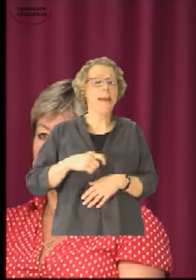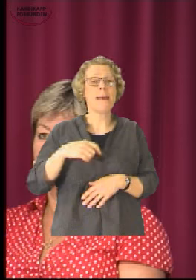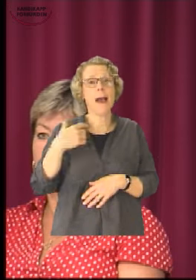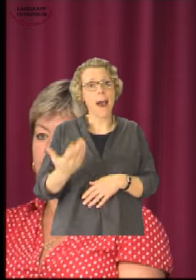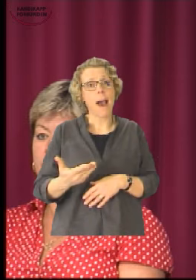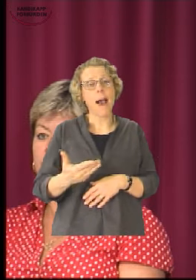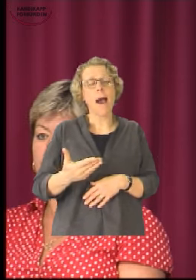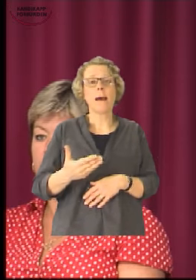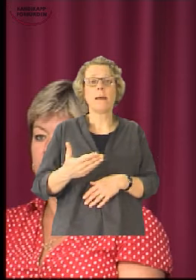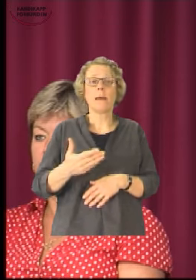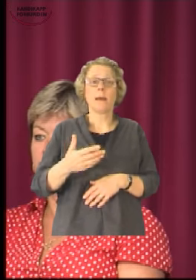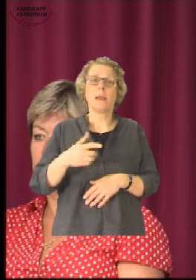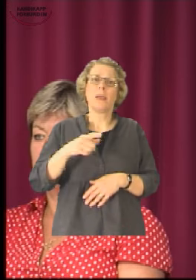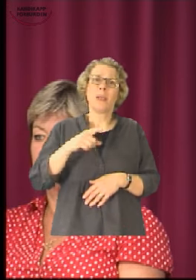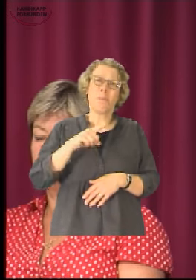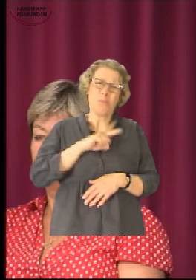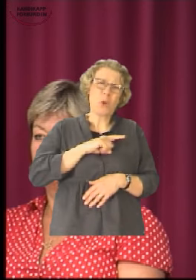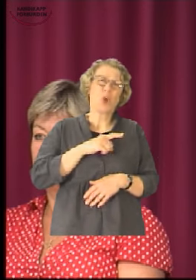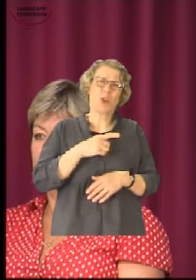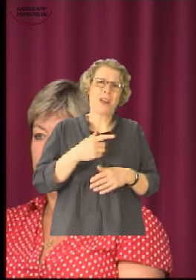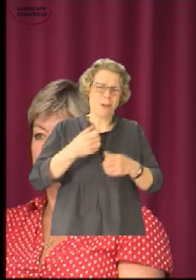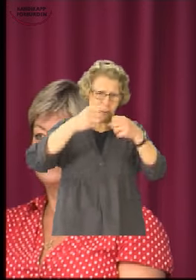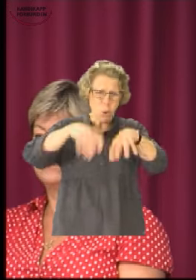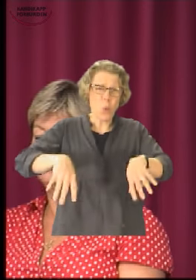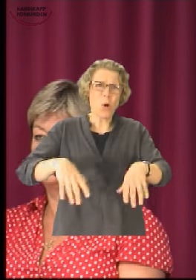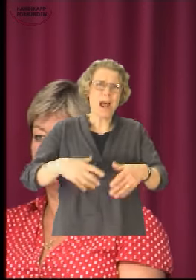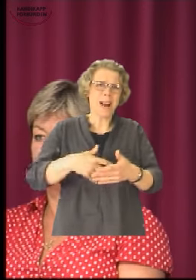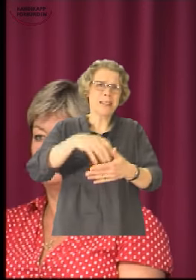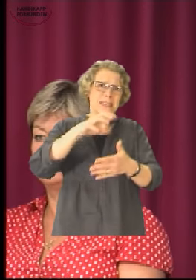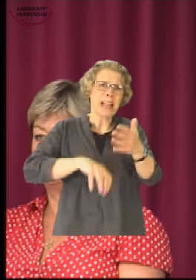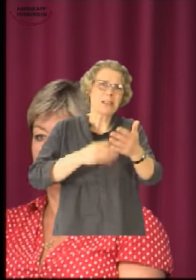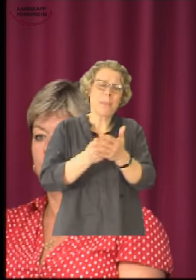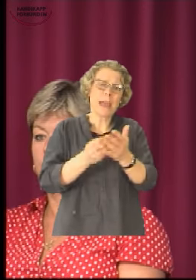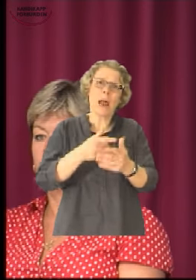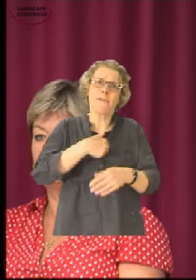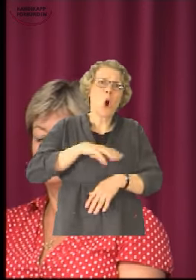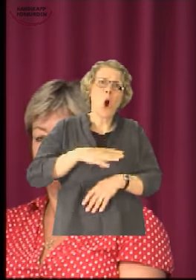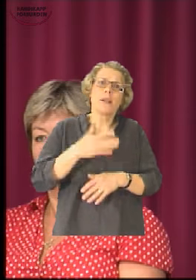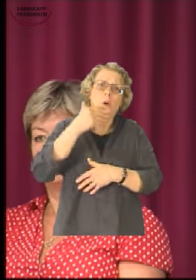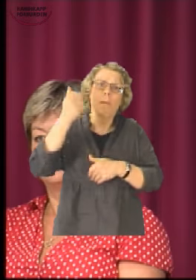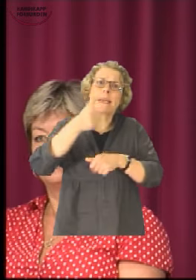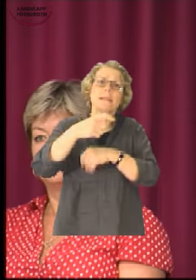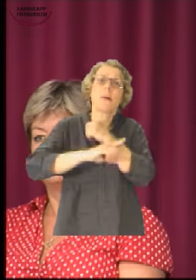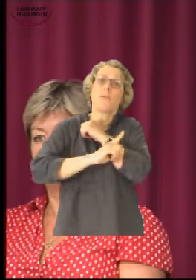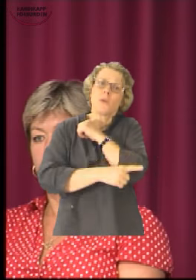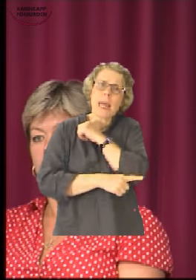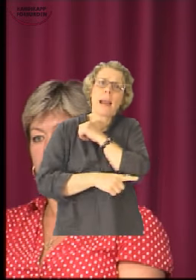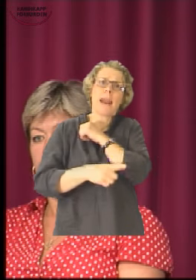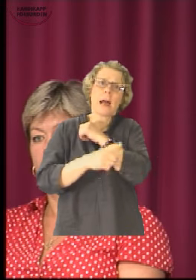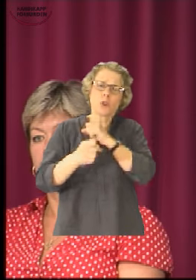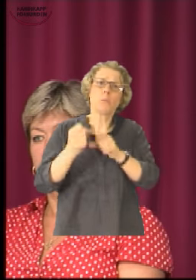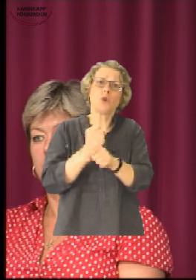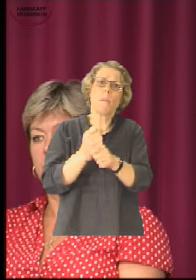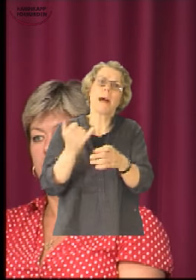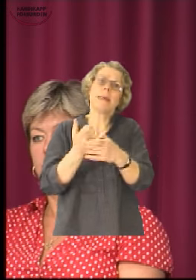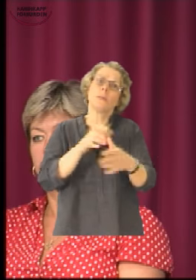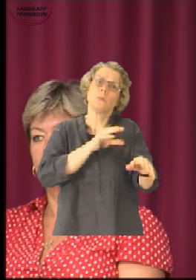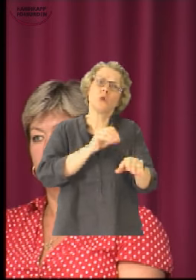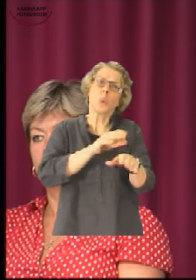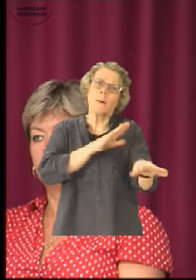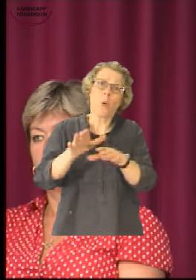den största spillet av skattepengar det är att vi inte har de allra bästa människorna inom sjukvården som sysslar med att beställa sjukvård i Sverige. Skulle man